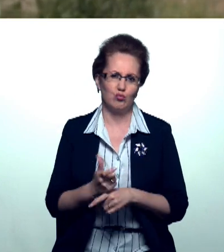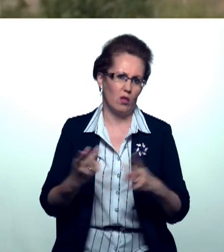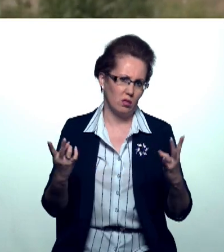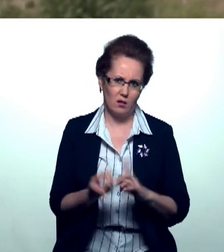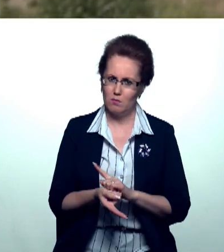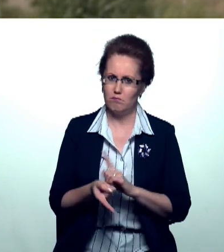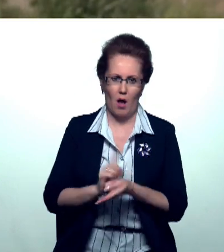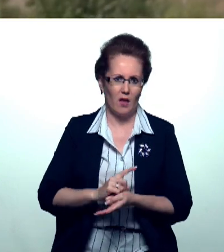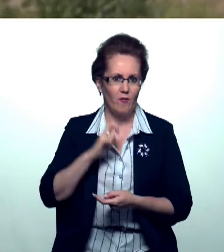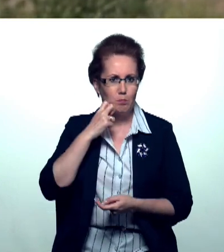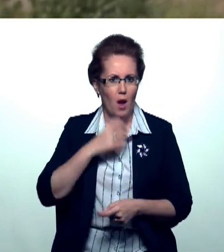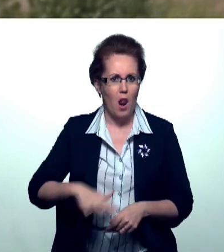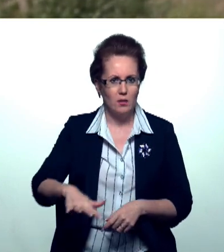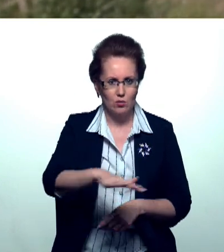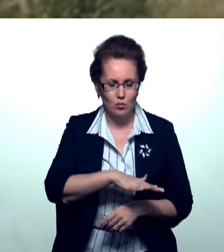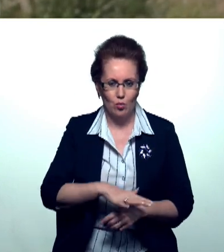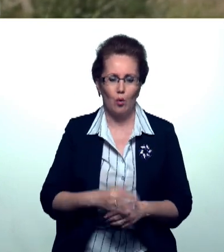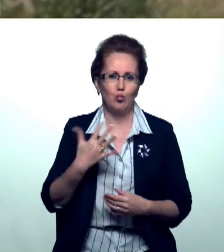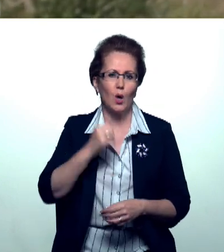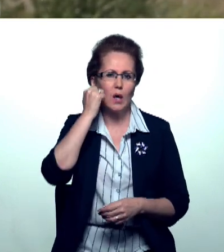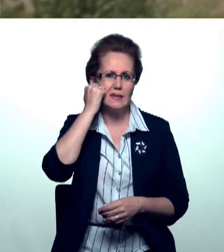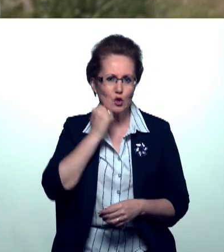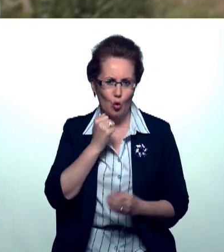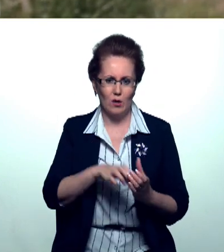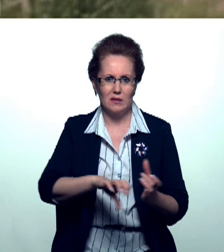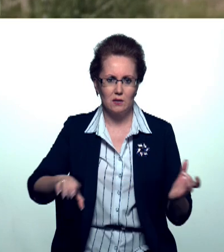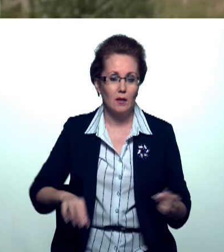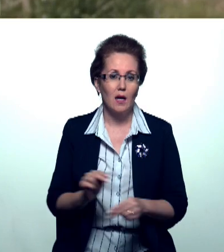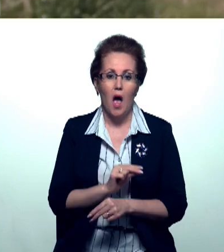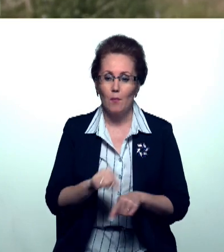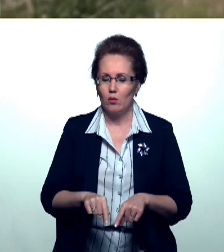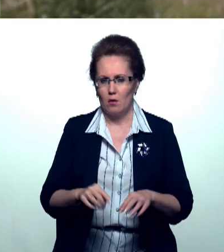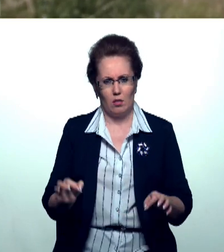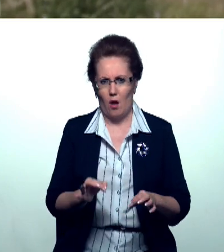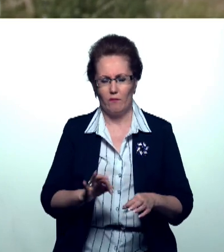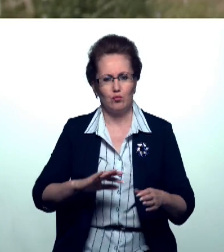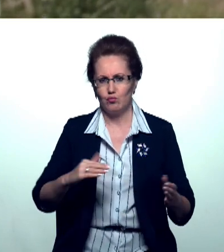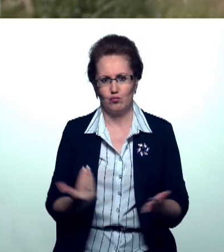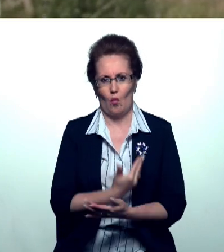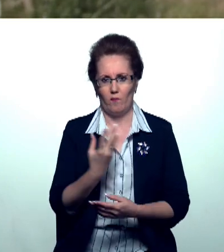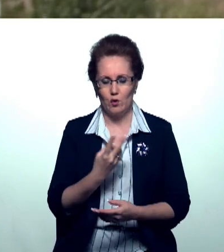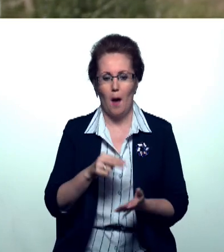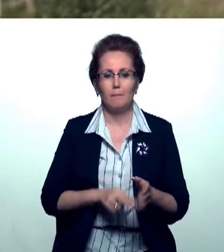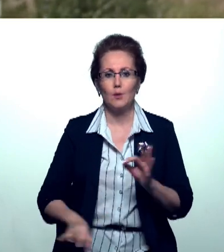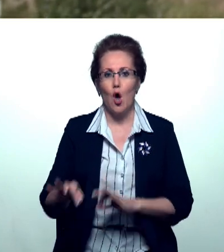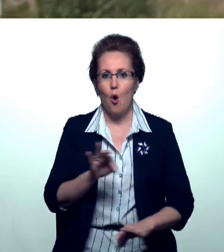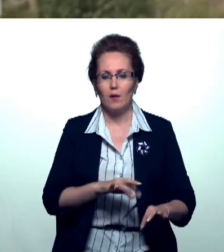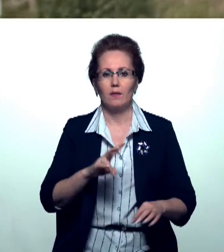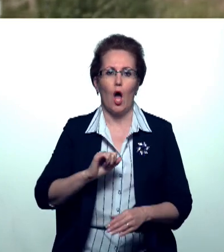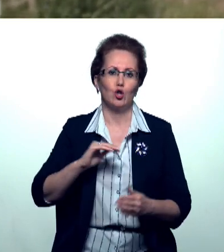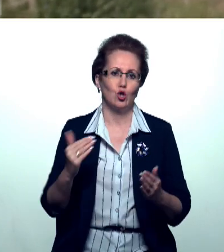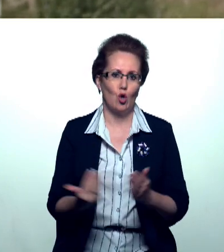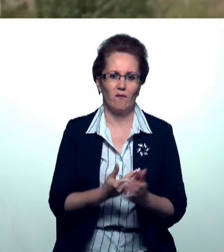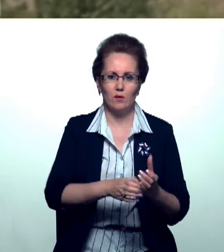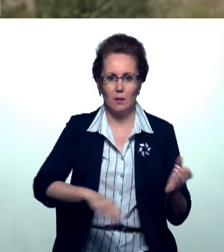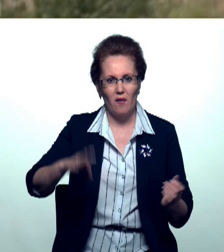Изношенность сетей такова, что уже практически ремонтировать нечего, поэтому мы прорабатываем с Минстроем проект на практически новую